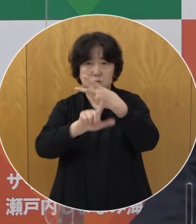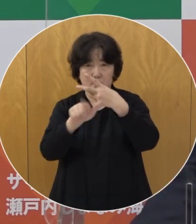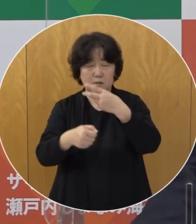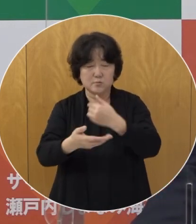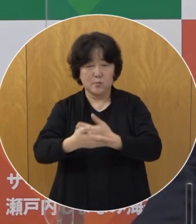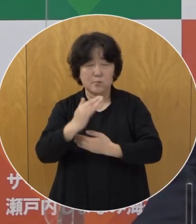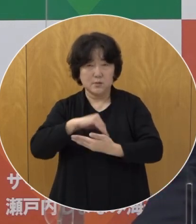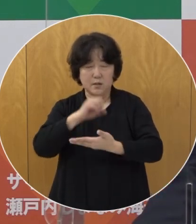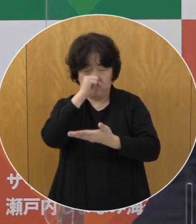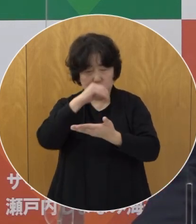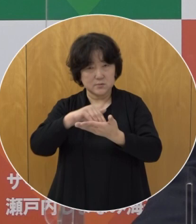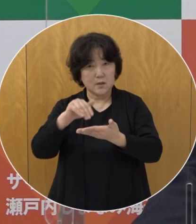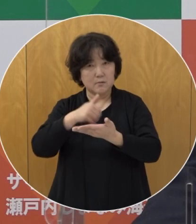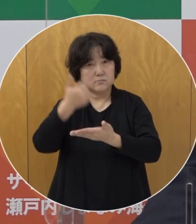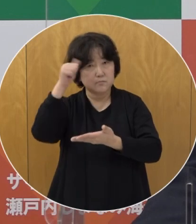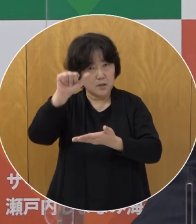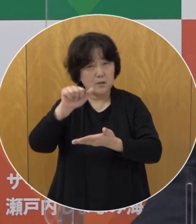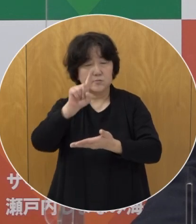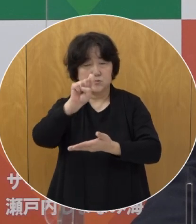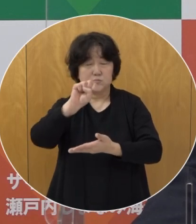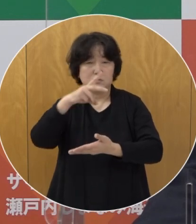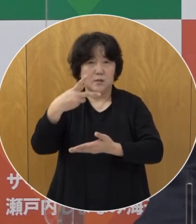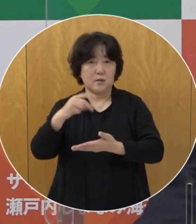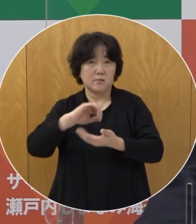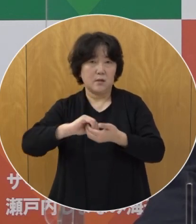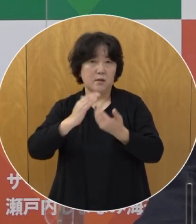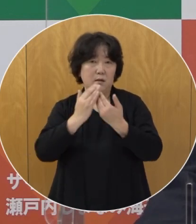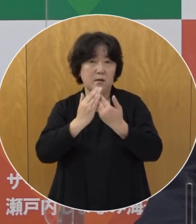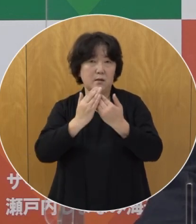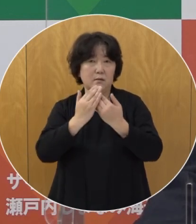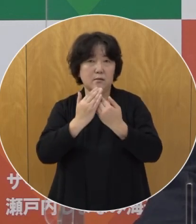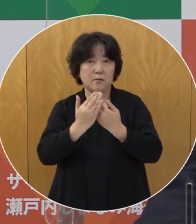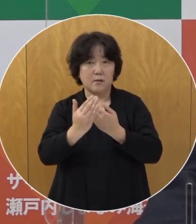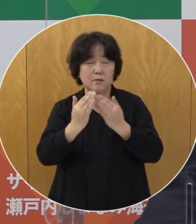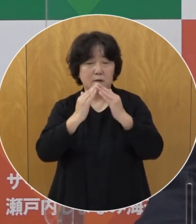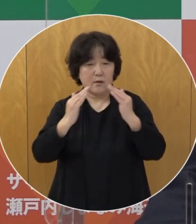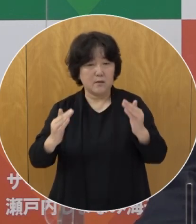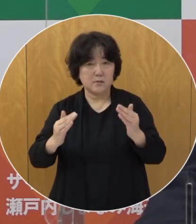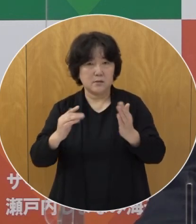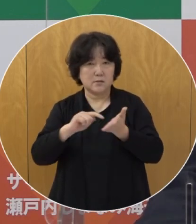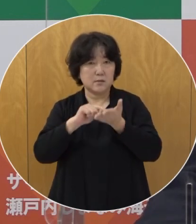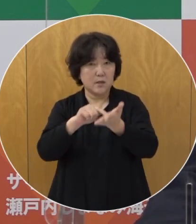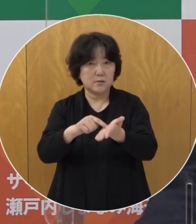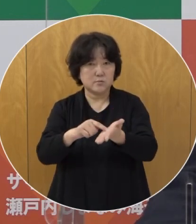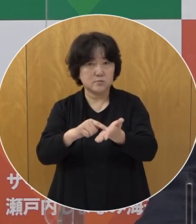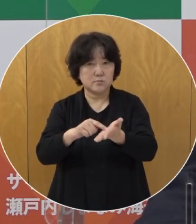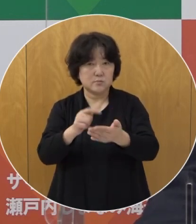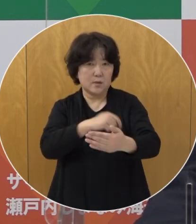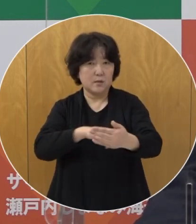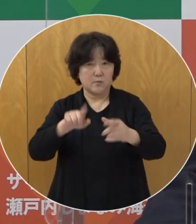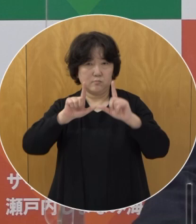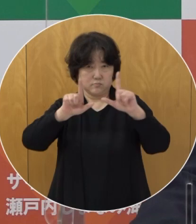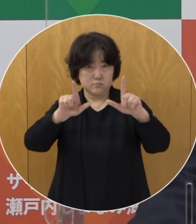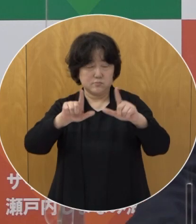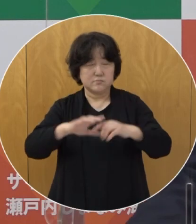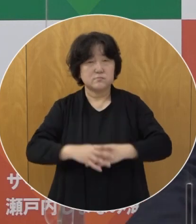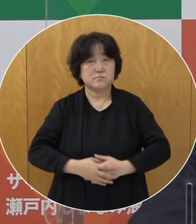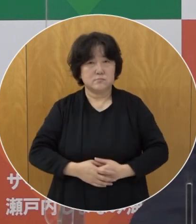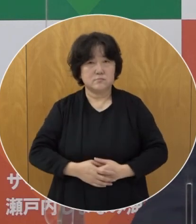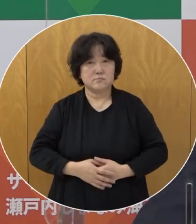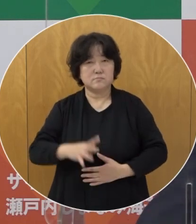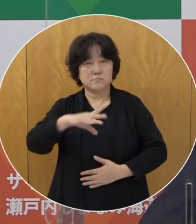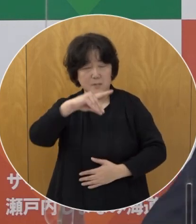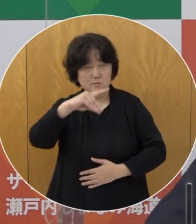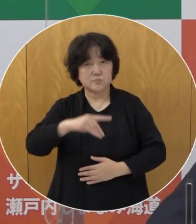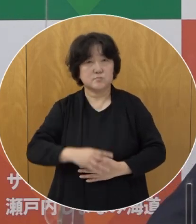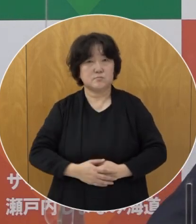など12月定例会への提出予定案件につきまして発表させていただきます。まず議